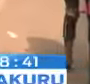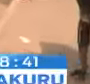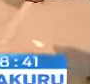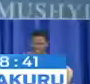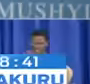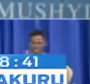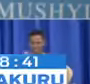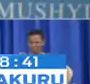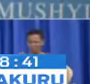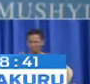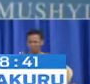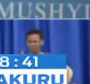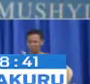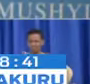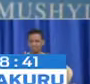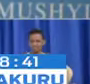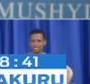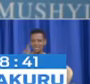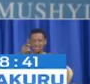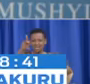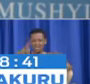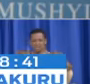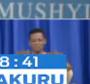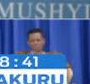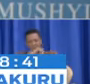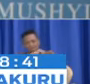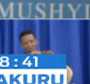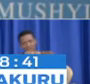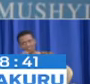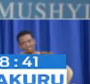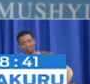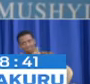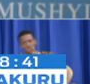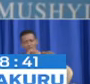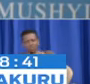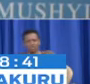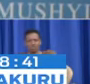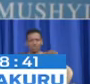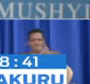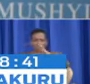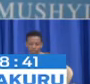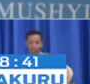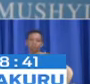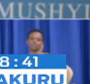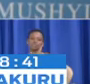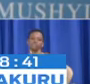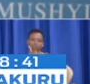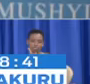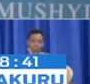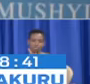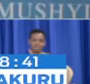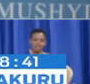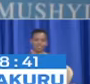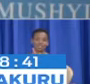wa Repubulika Paul Kagame ubwo yasozaga inama y'igihugu y'umushyikirano yavuze ko bikenewe ngo iki kibazo gikemuke burundu byabonetse